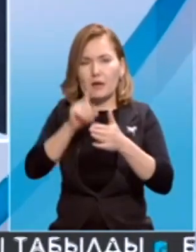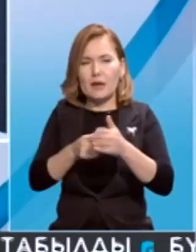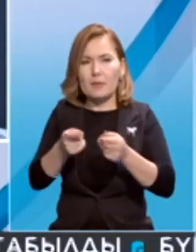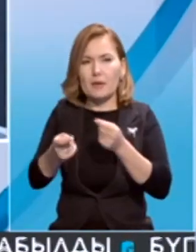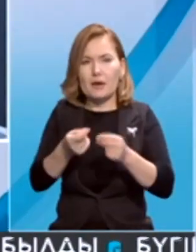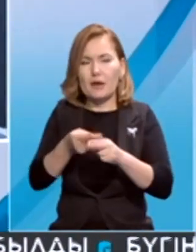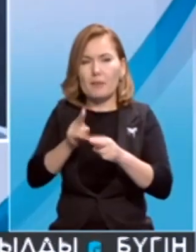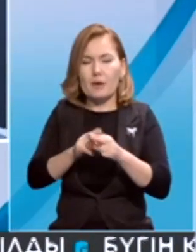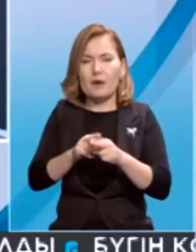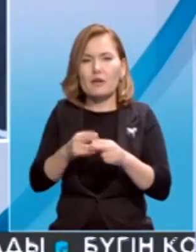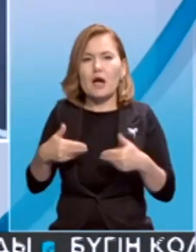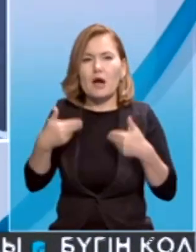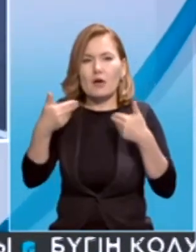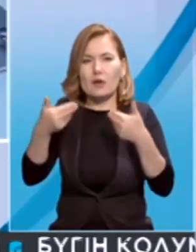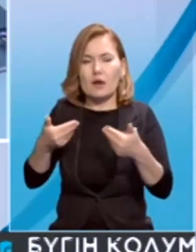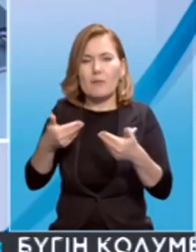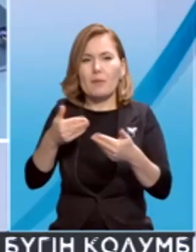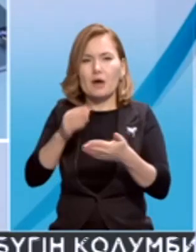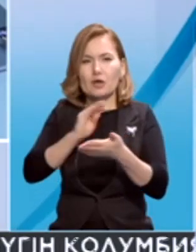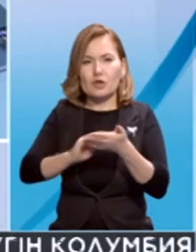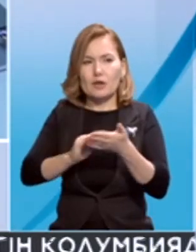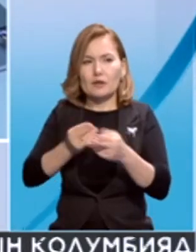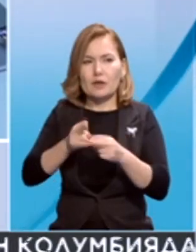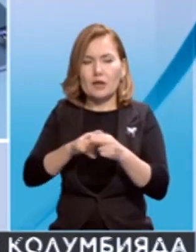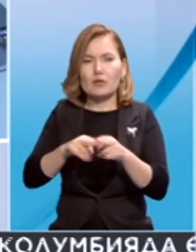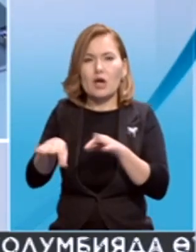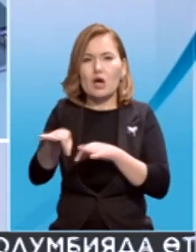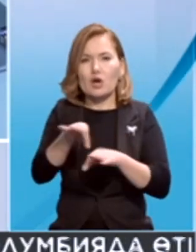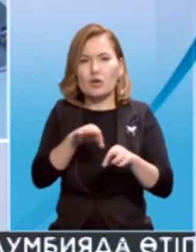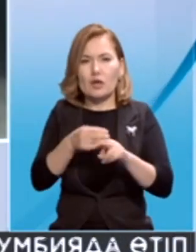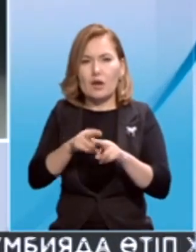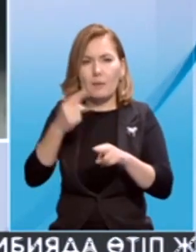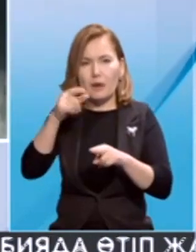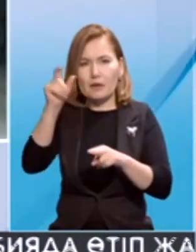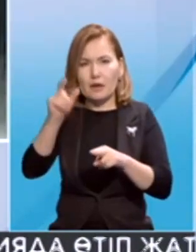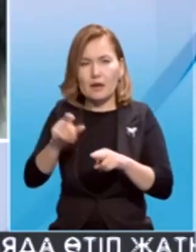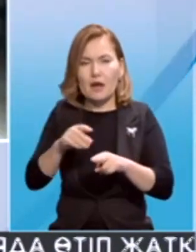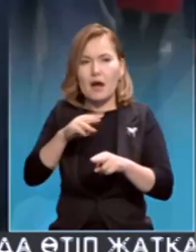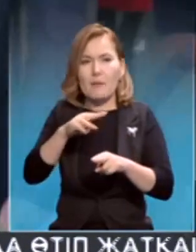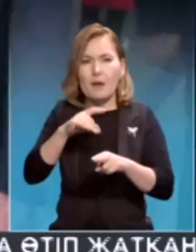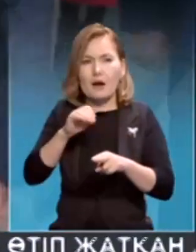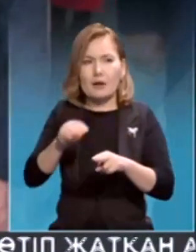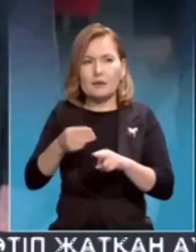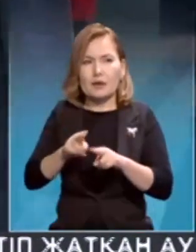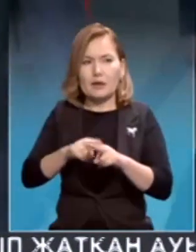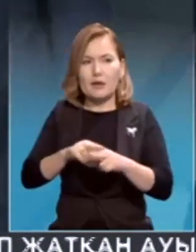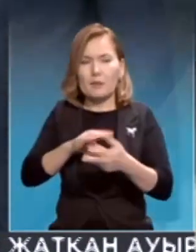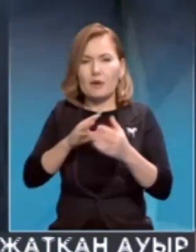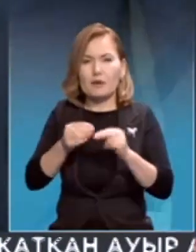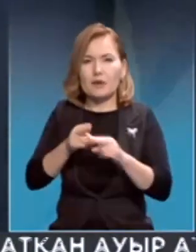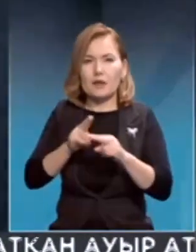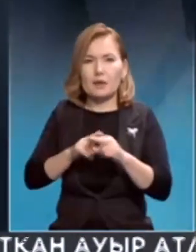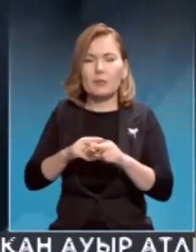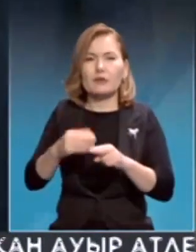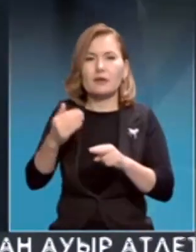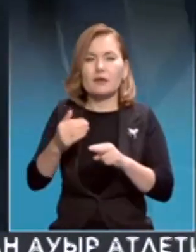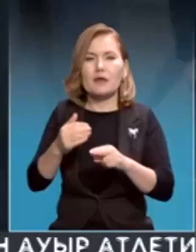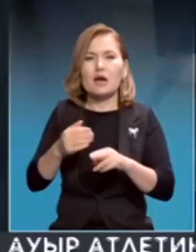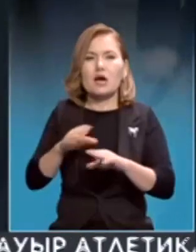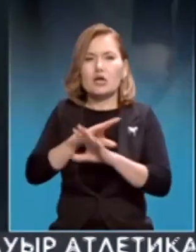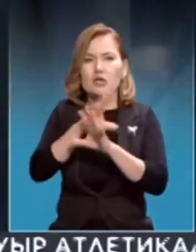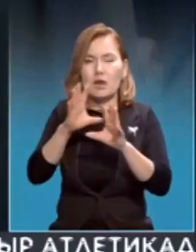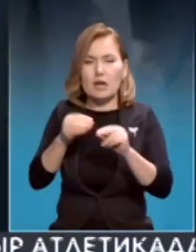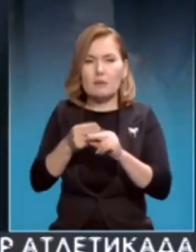лидерлерінің ізгі тілектері мен жолдаулары жазылған. Жобаның авторы белгілі суретші Лейла Махат. Ол интерактивті өнер инсталляциясы